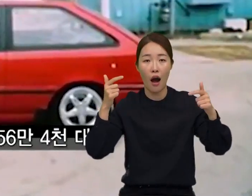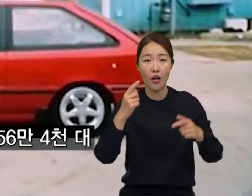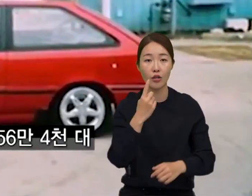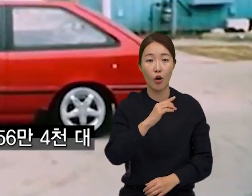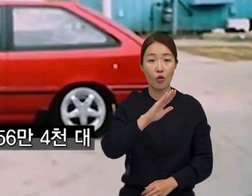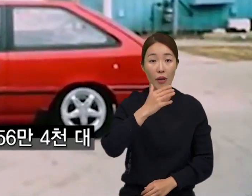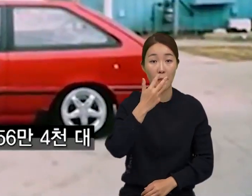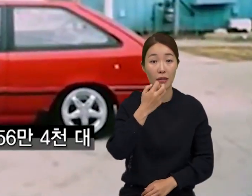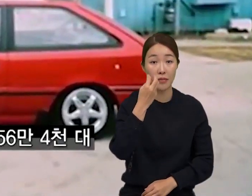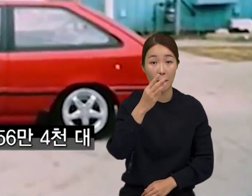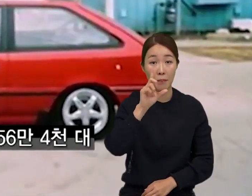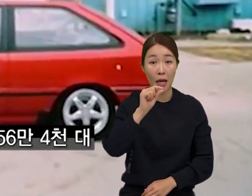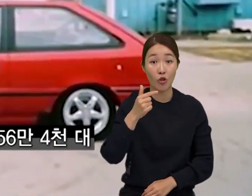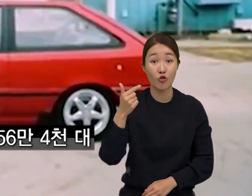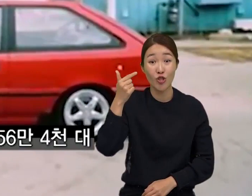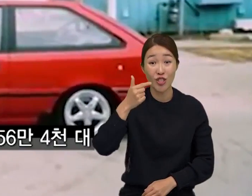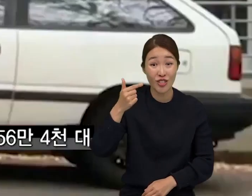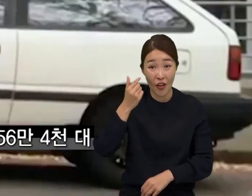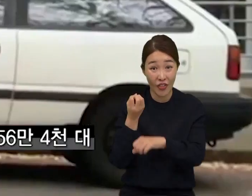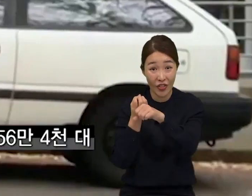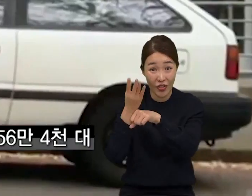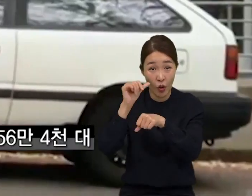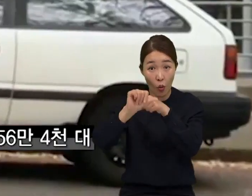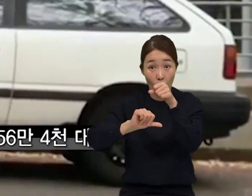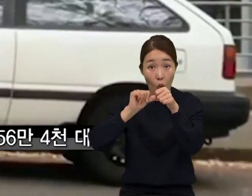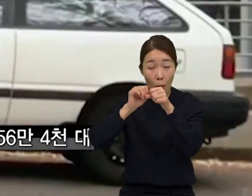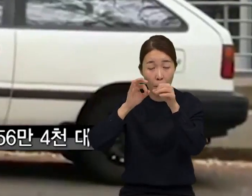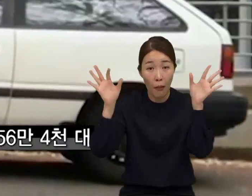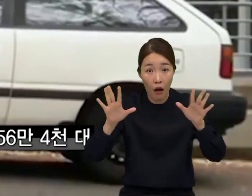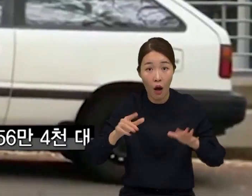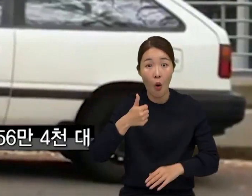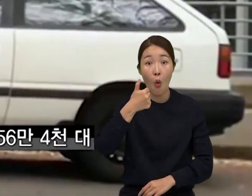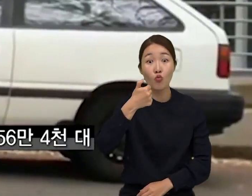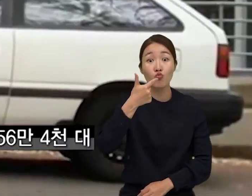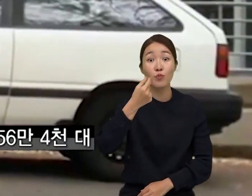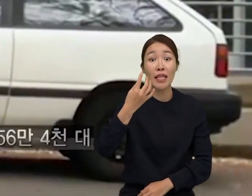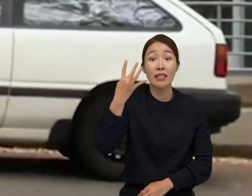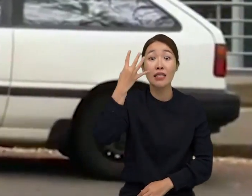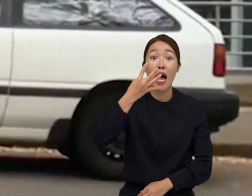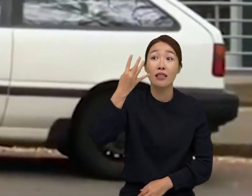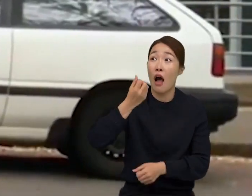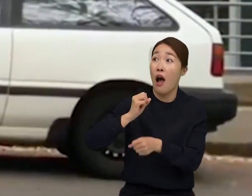1983년 16,000대이던 것이 5년 만에 56만 4천 대가 됐다.